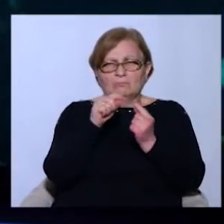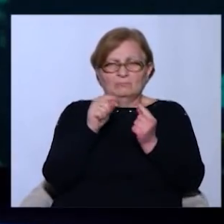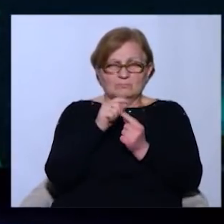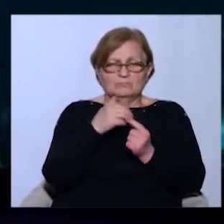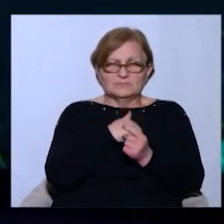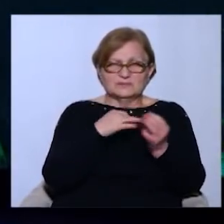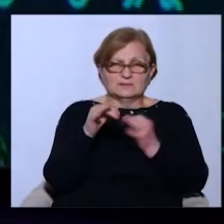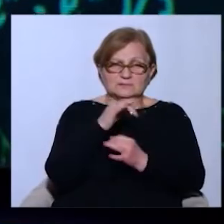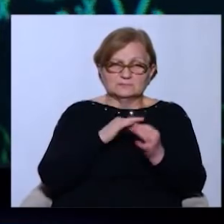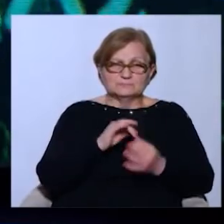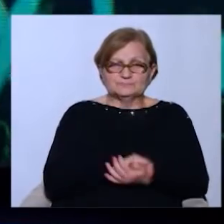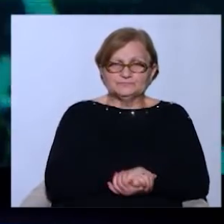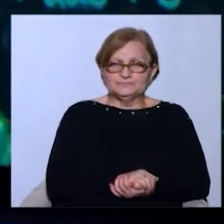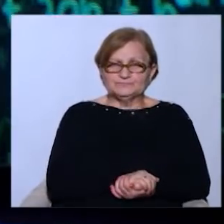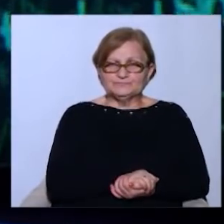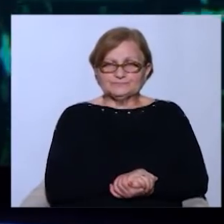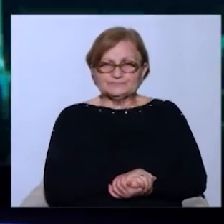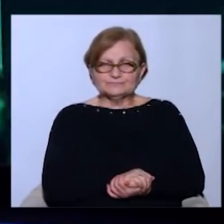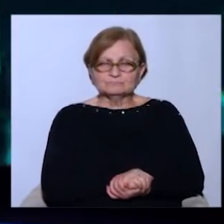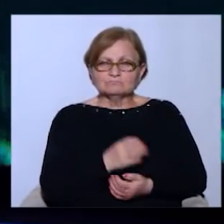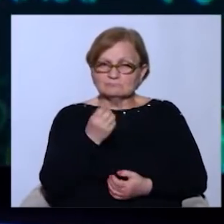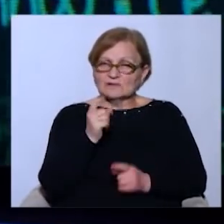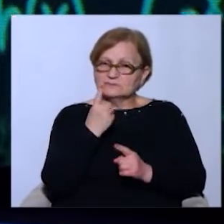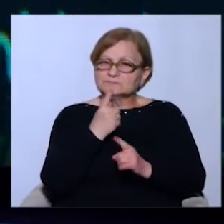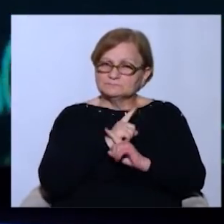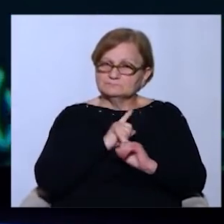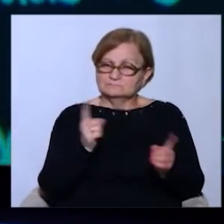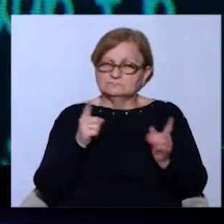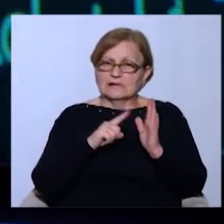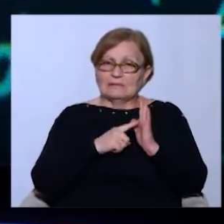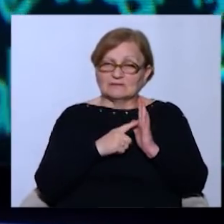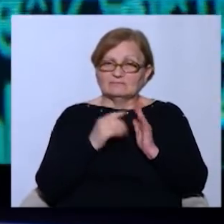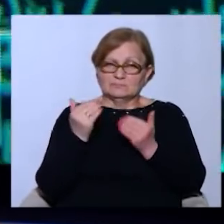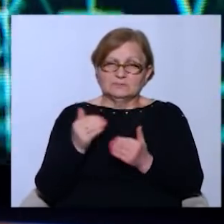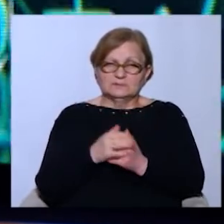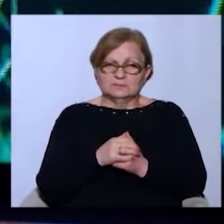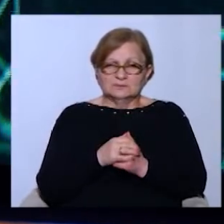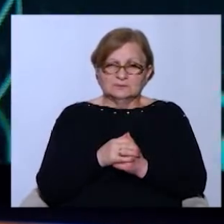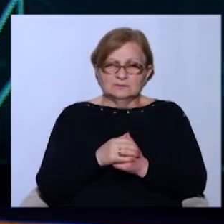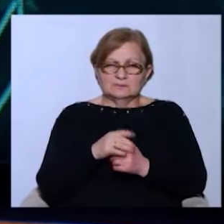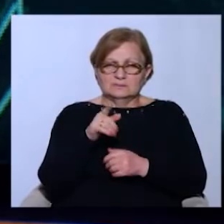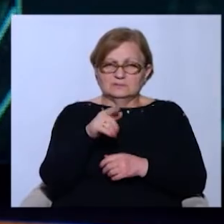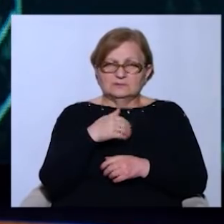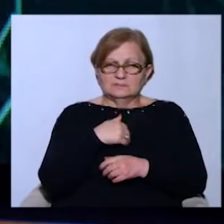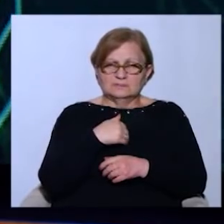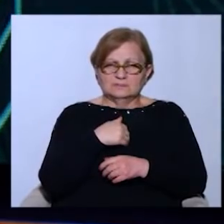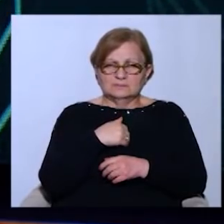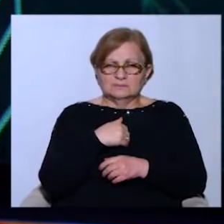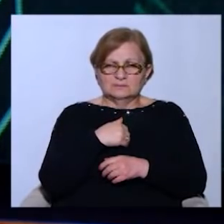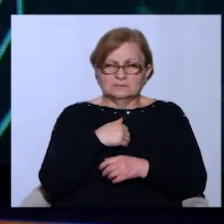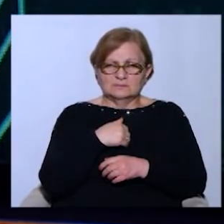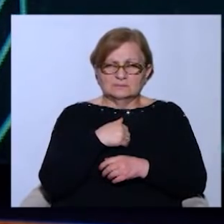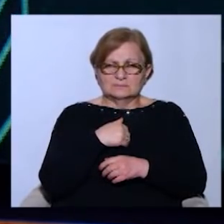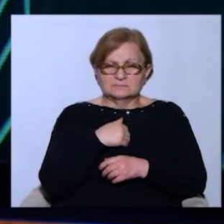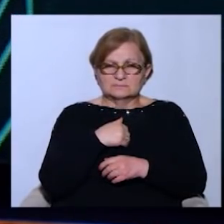მარწყვებზე გესაუბროთ და კიდევ ერთი თვისება გამრავლების განვიხილოთ. ნახეთ, აქ მე მაქვს სამი მარწყვი,